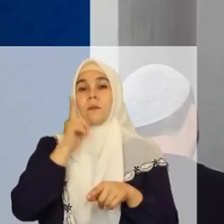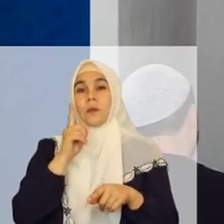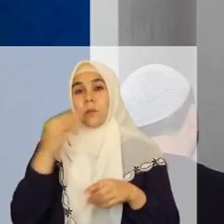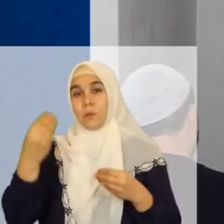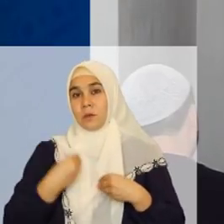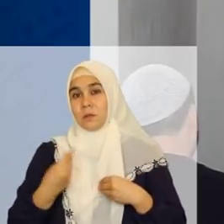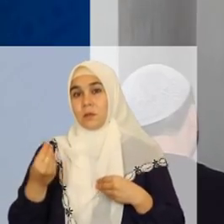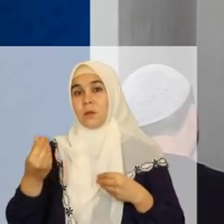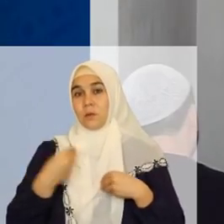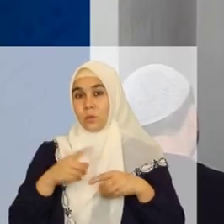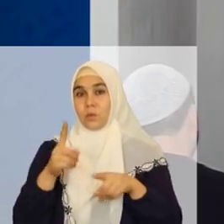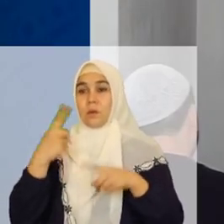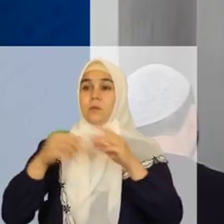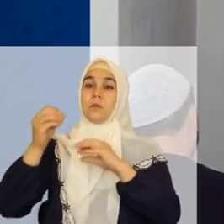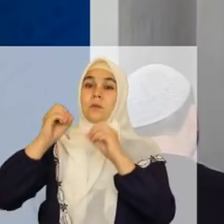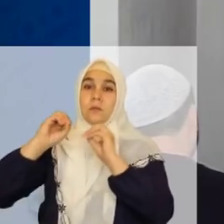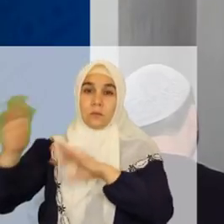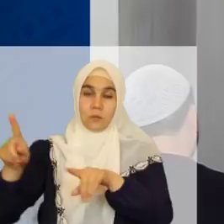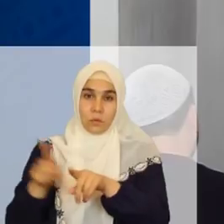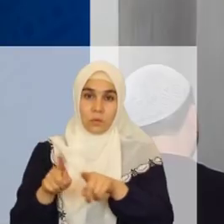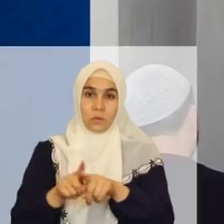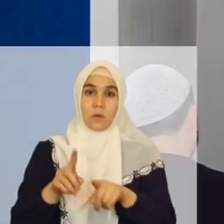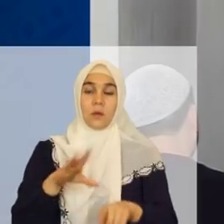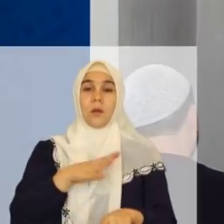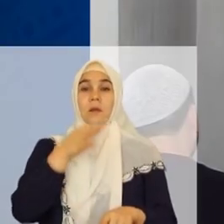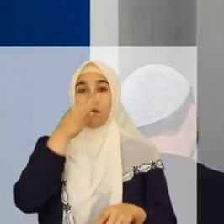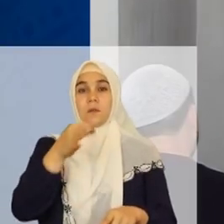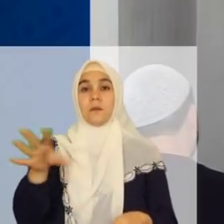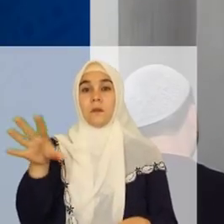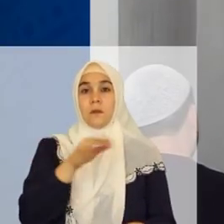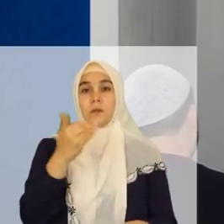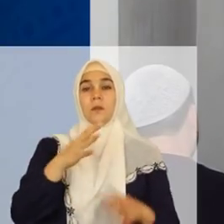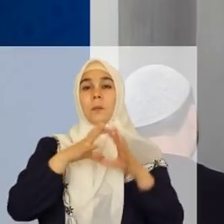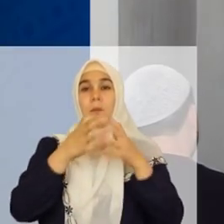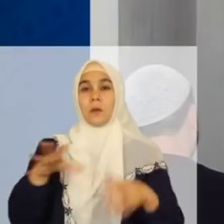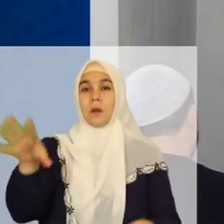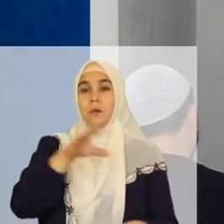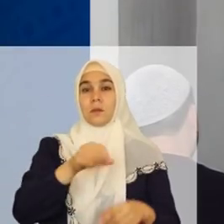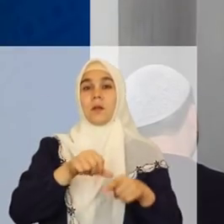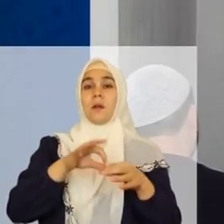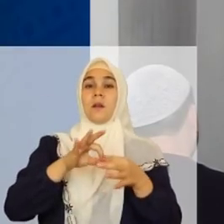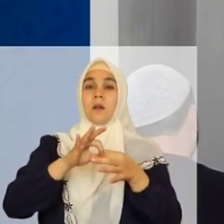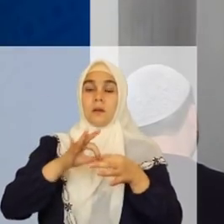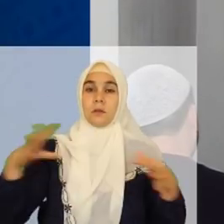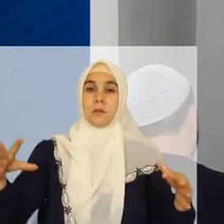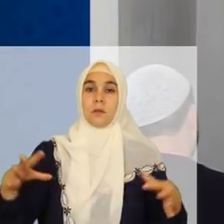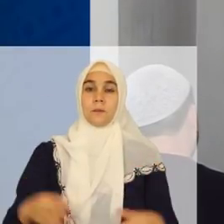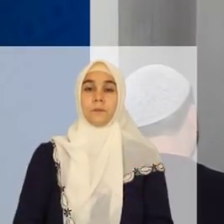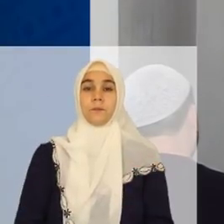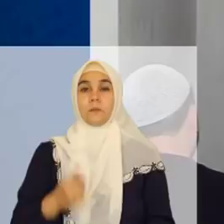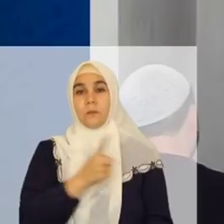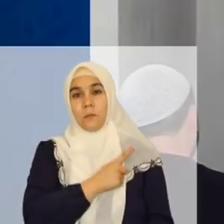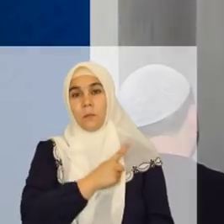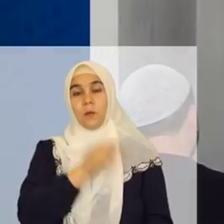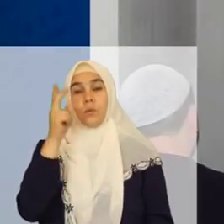qo'ysa, omonatini qaytarib olib borib beradi. Haligi aytganimizdek, dunyoni hammasidan ajrayapti-da.